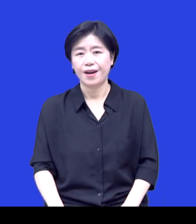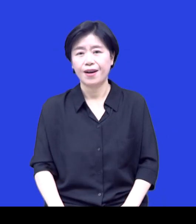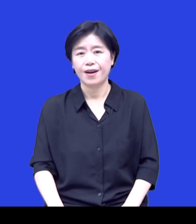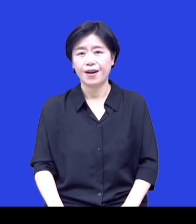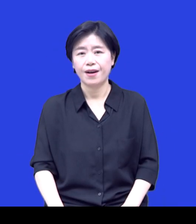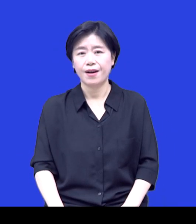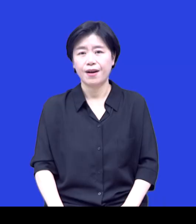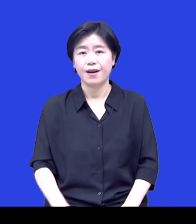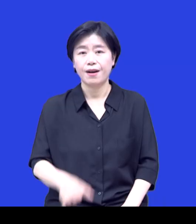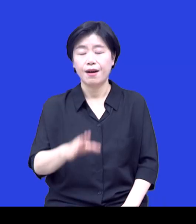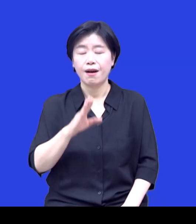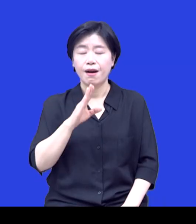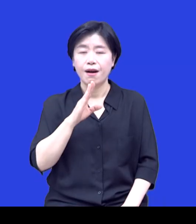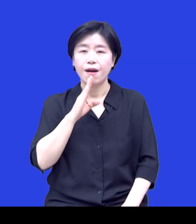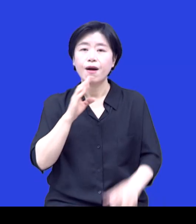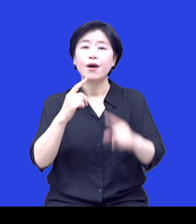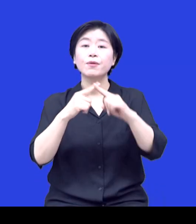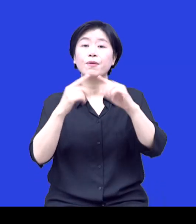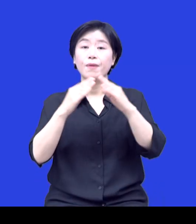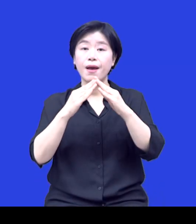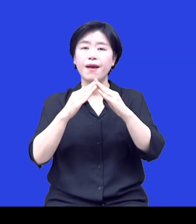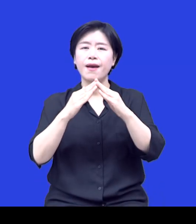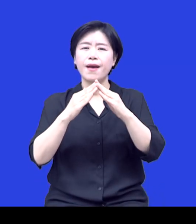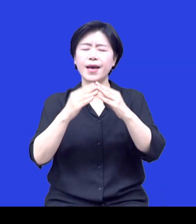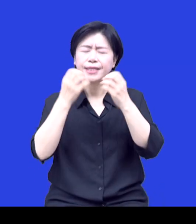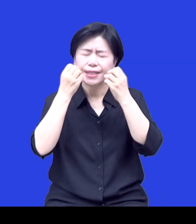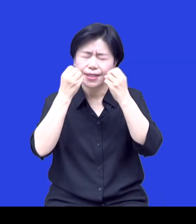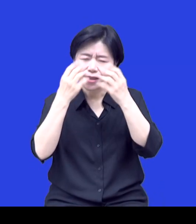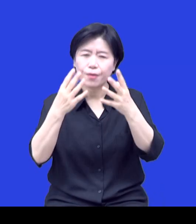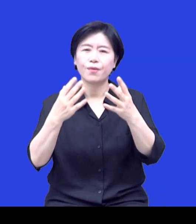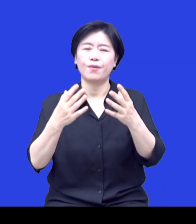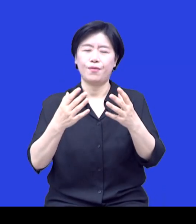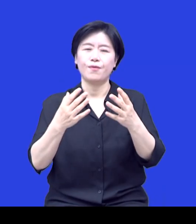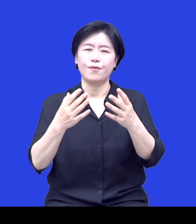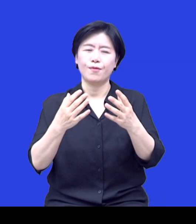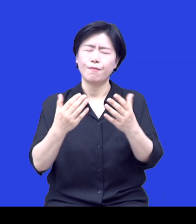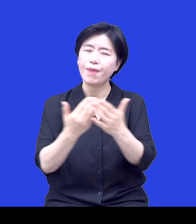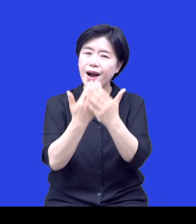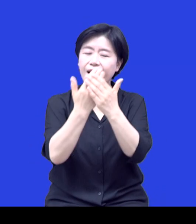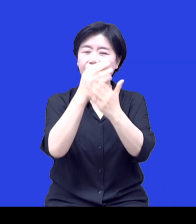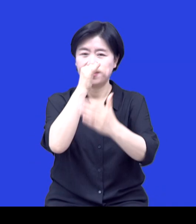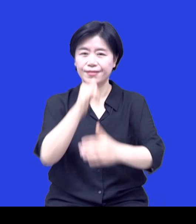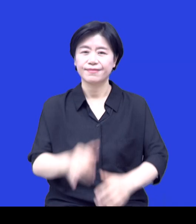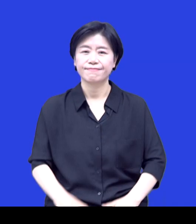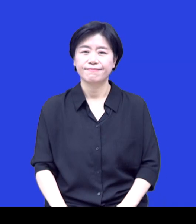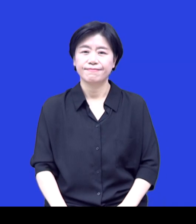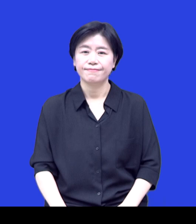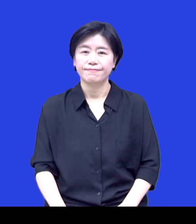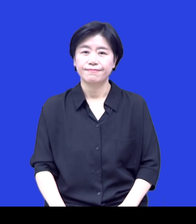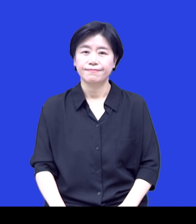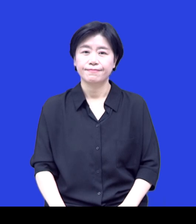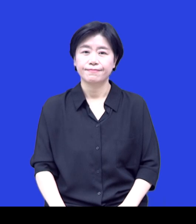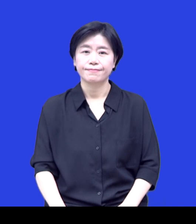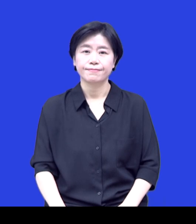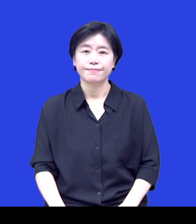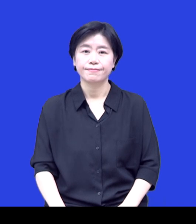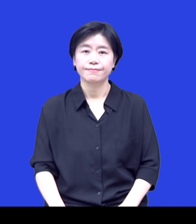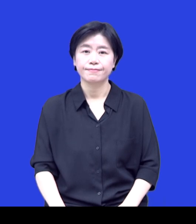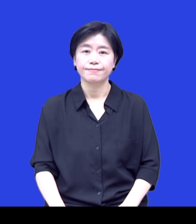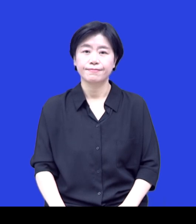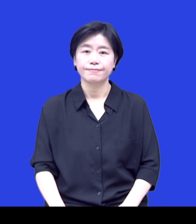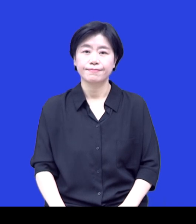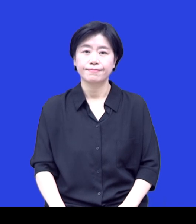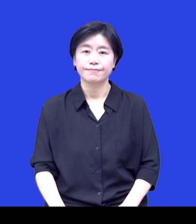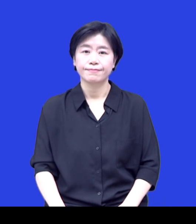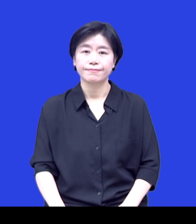적조가 싹 거치고 완전히 다른 교회가 되어버렸죠. 그리고 제가